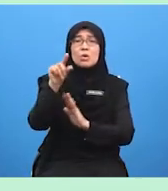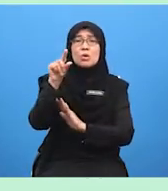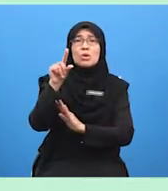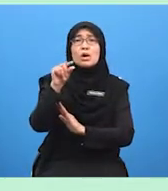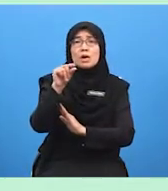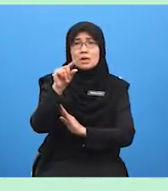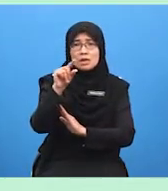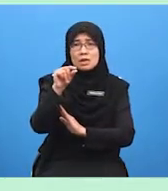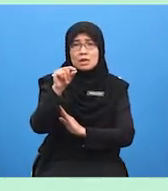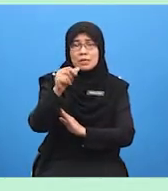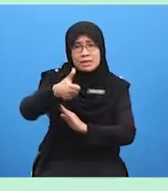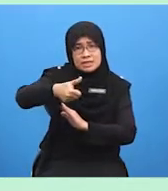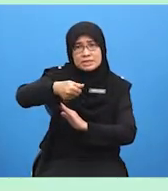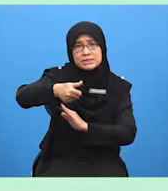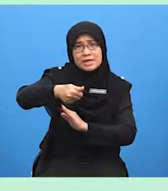dan stapler.